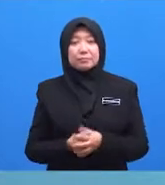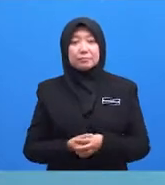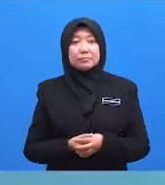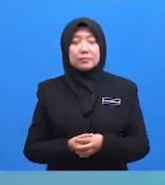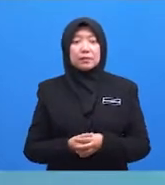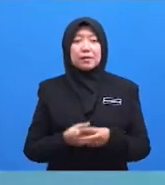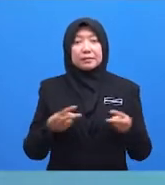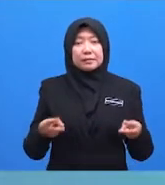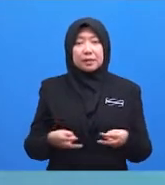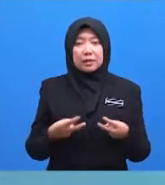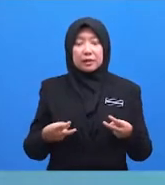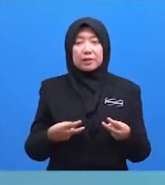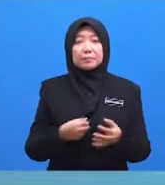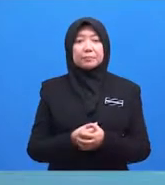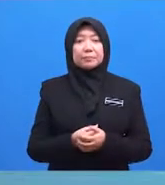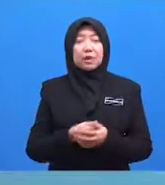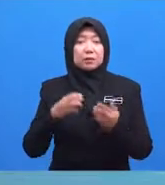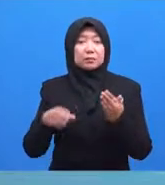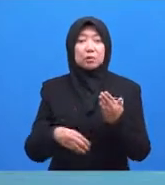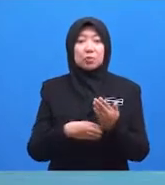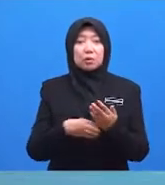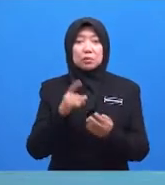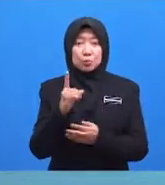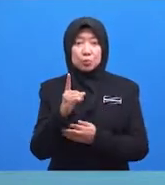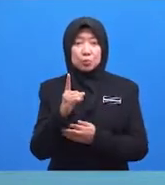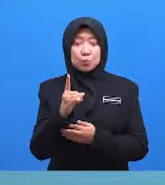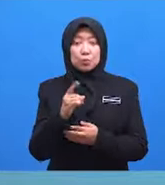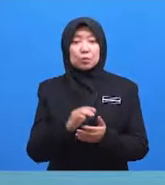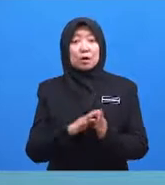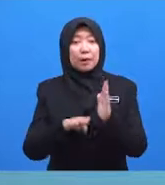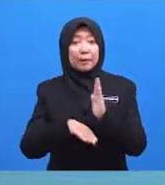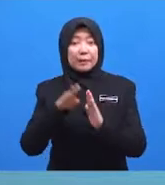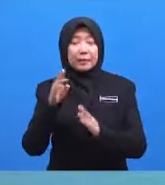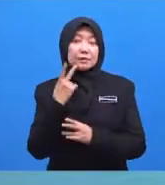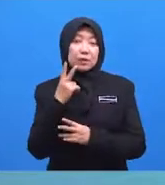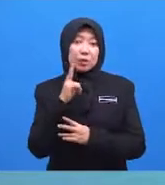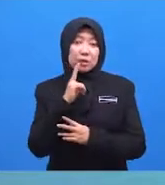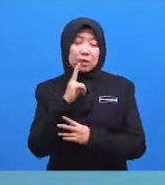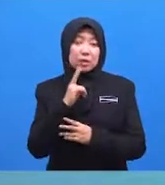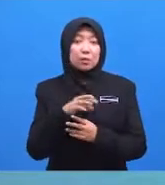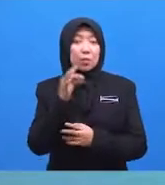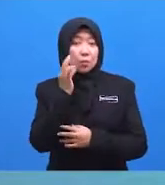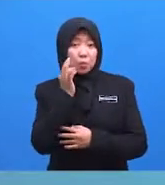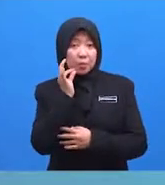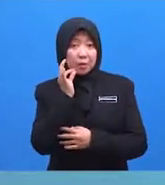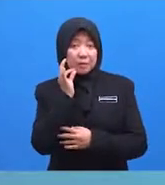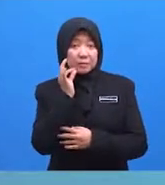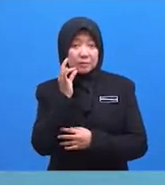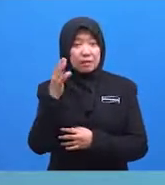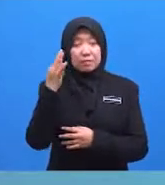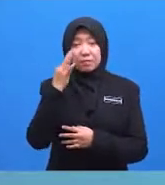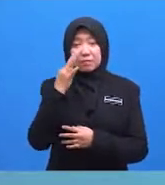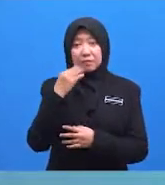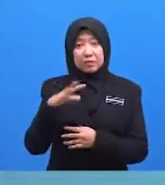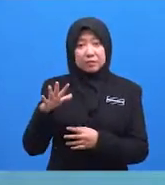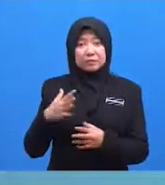Salad ialah campuran satu atau lebih sayuran atau buah-buahan segar atau